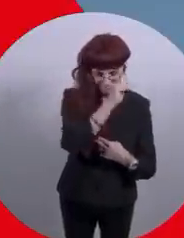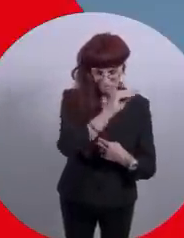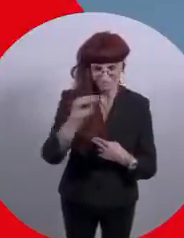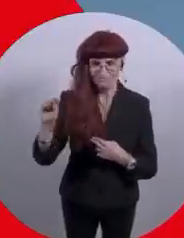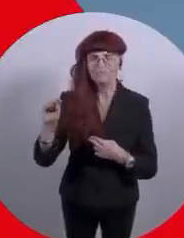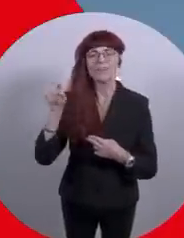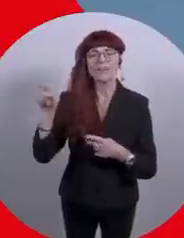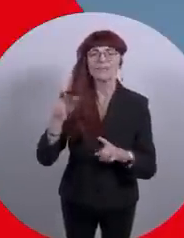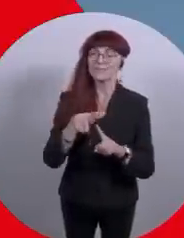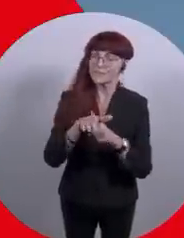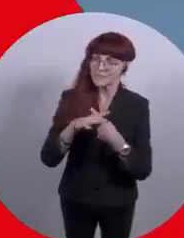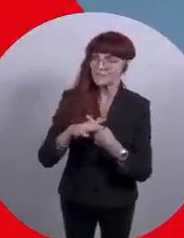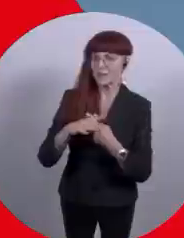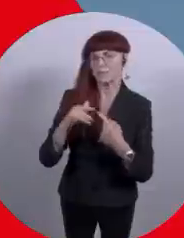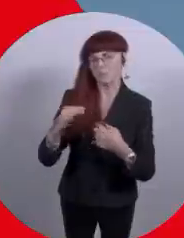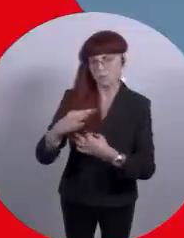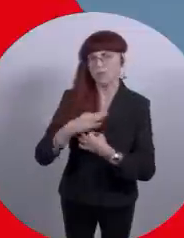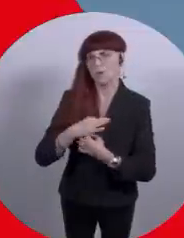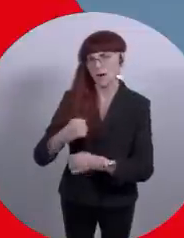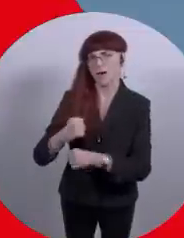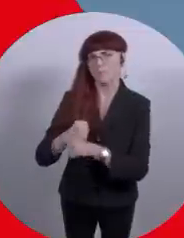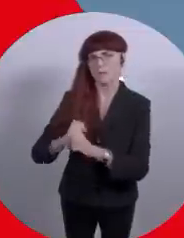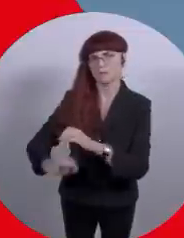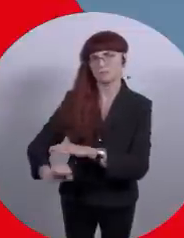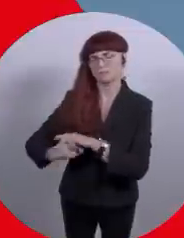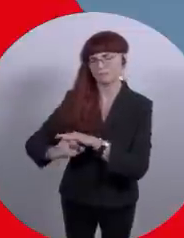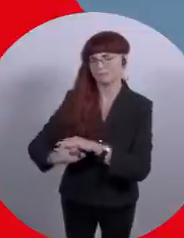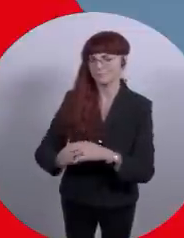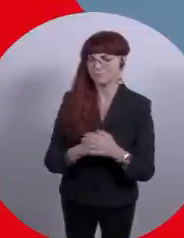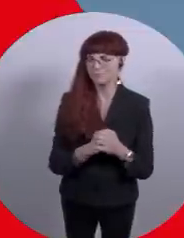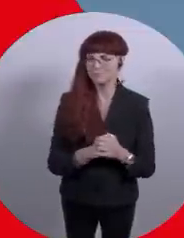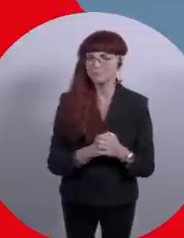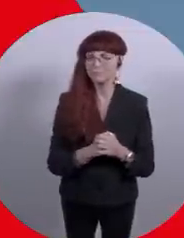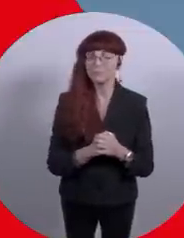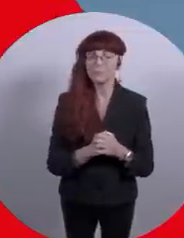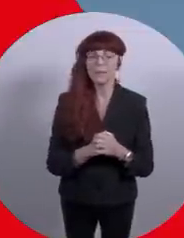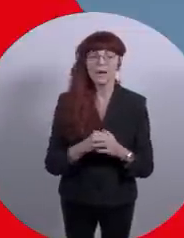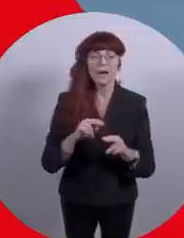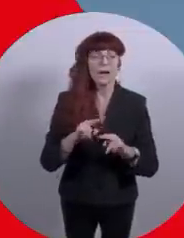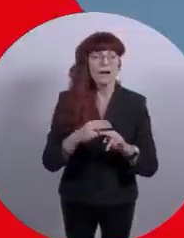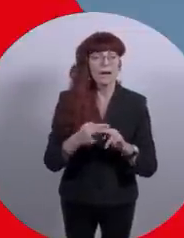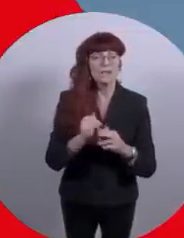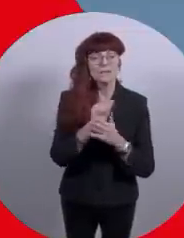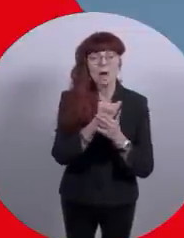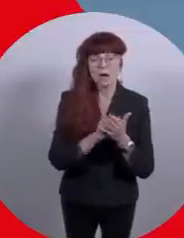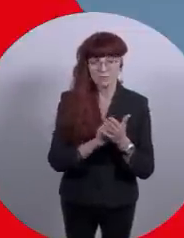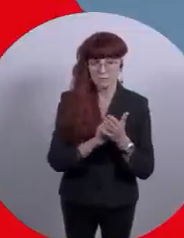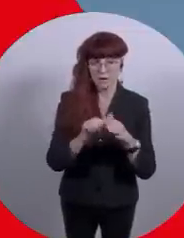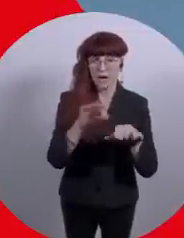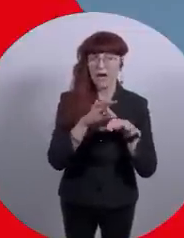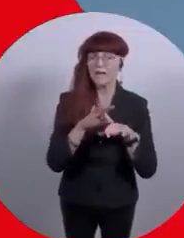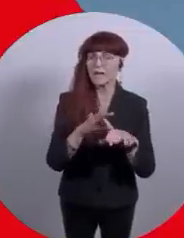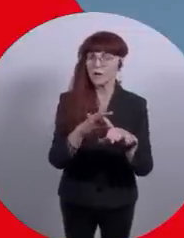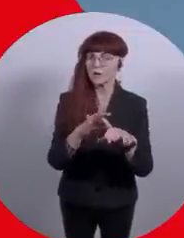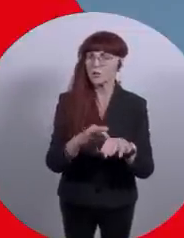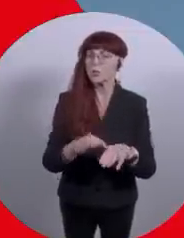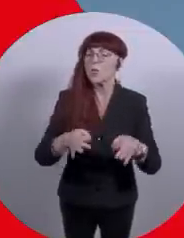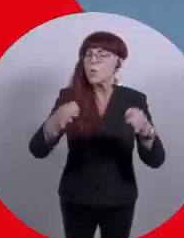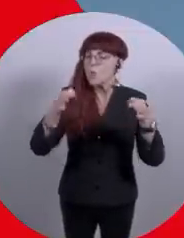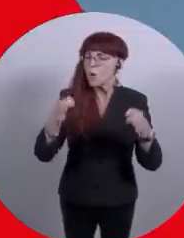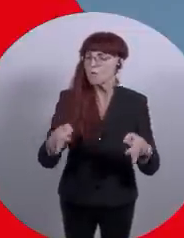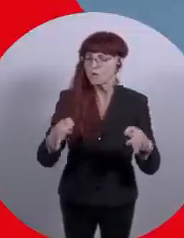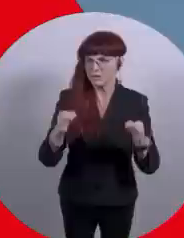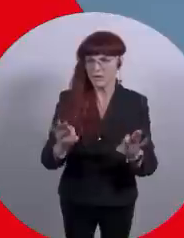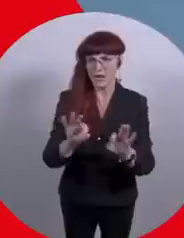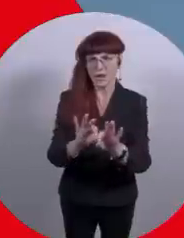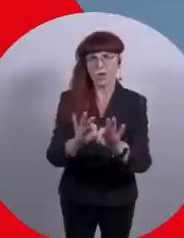auf dass ich mich auch sehr verlasse ich darf jetzt zum Beginn zur Einleitung und auch zur offiziellen Eröffnung